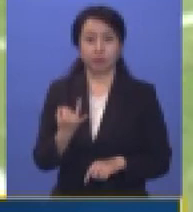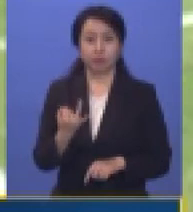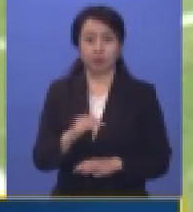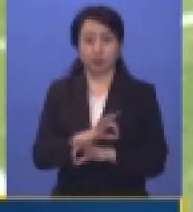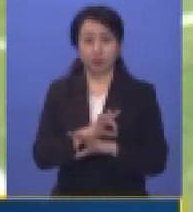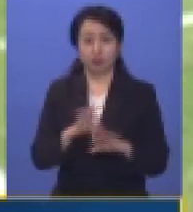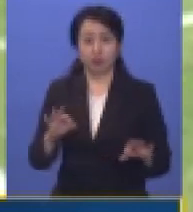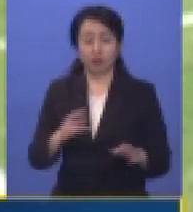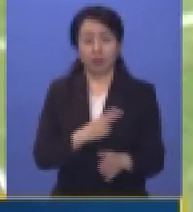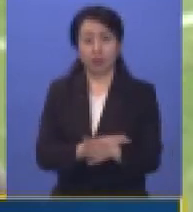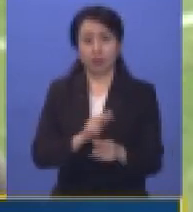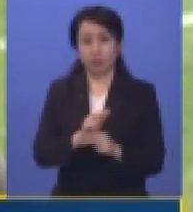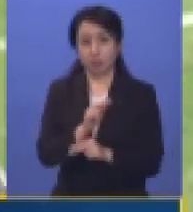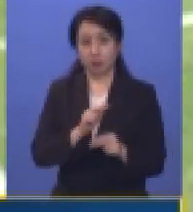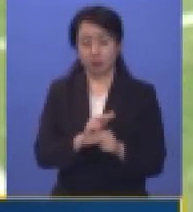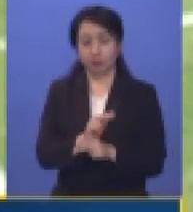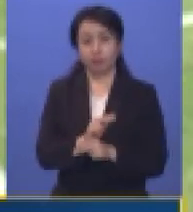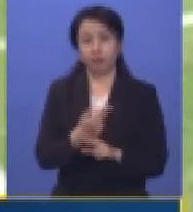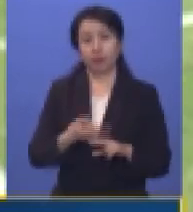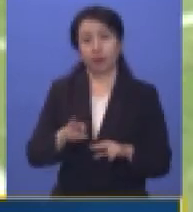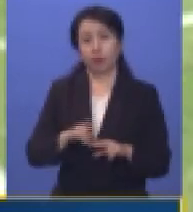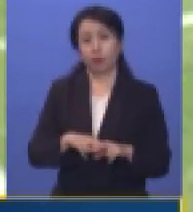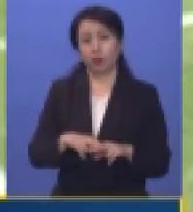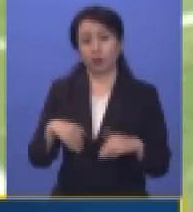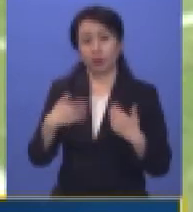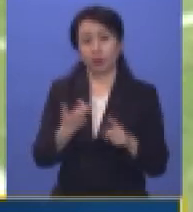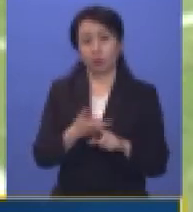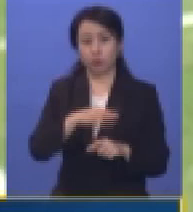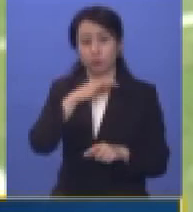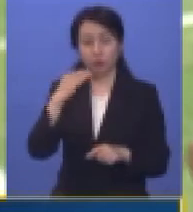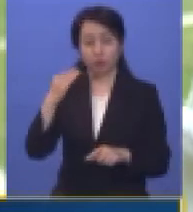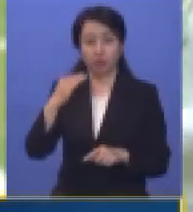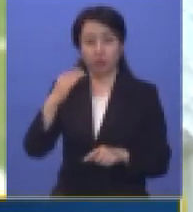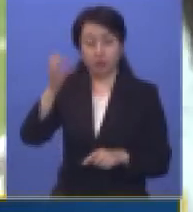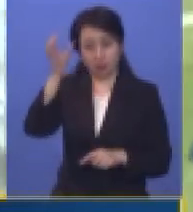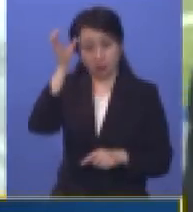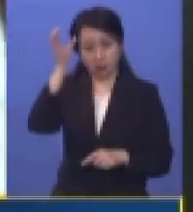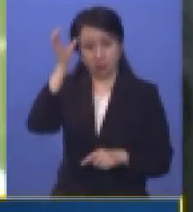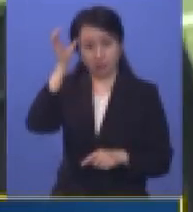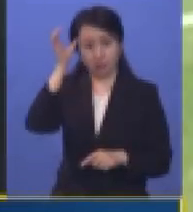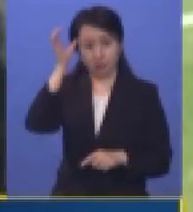Замечательные наставники, спикеры, которые дали нам очень много знаний.